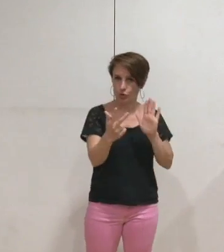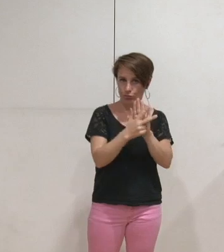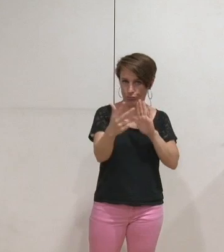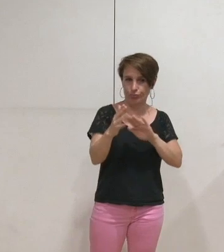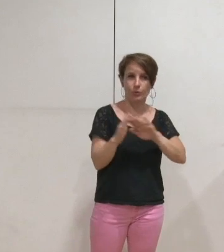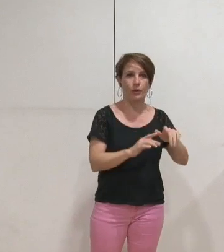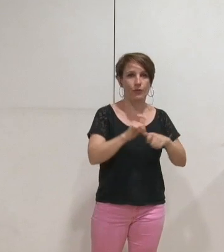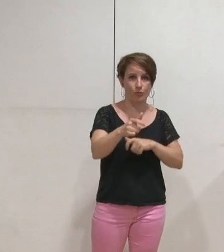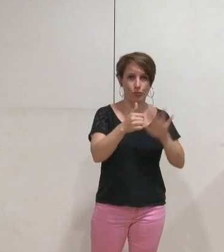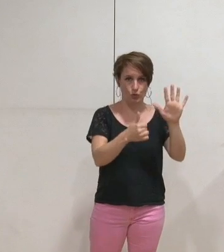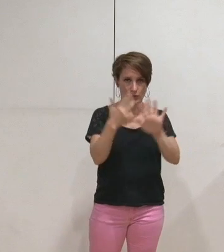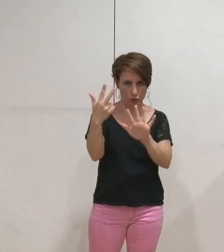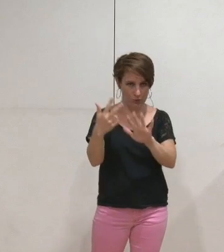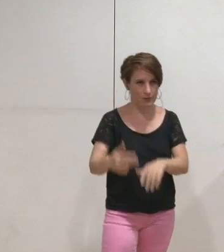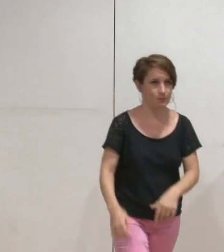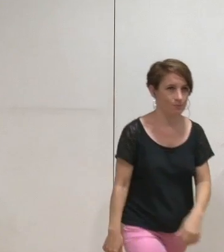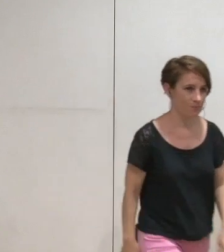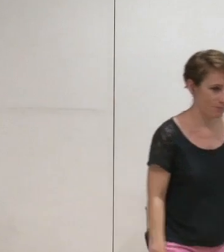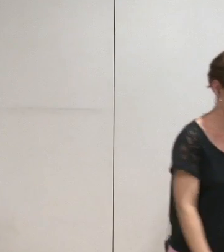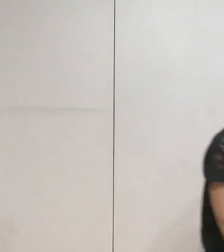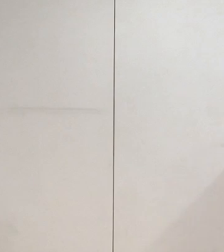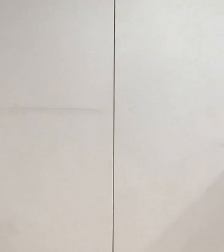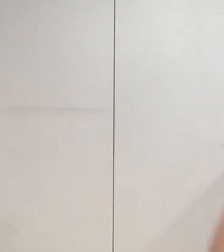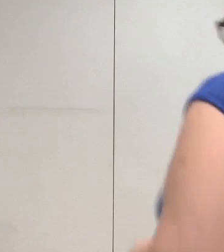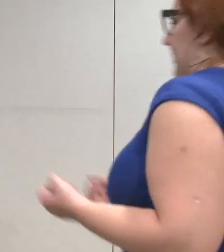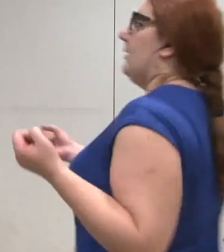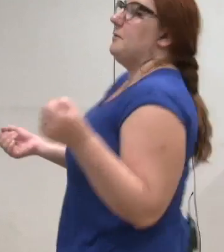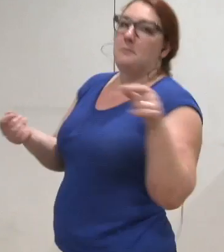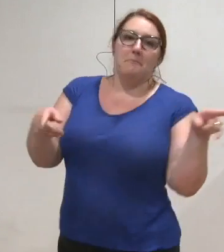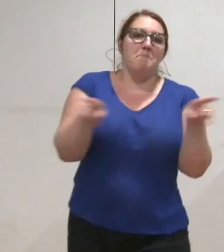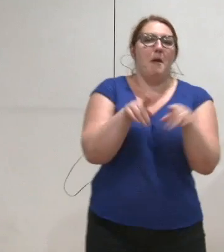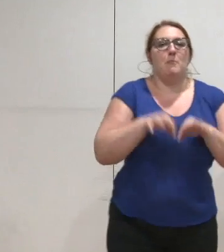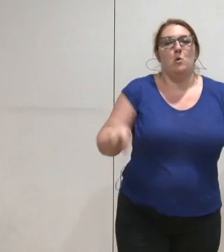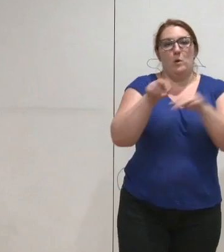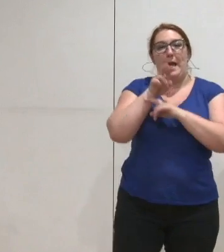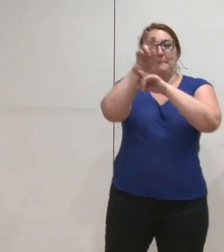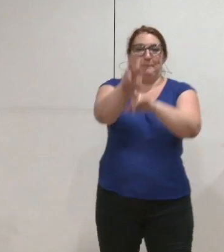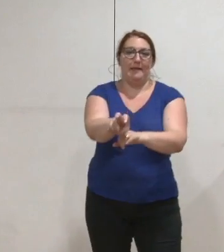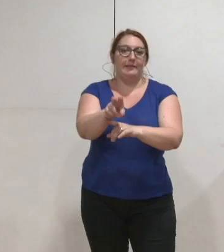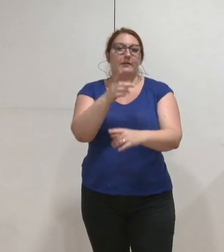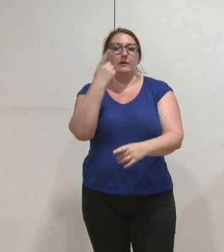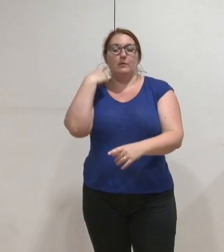adoptée la 68 idem mise à disposition d'un local pour